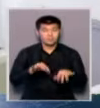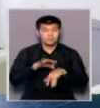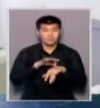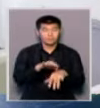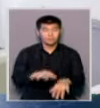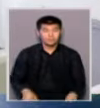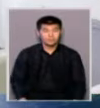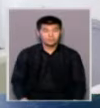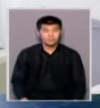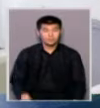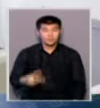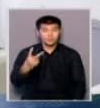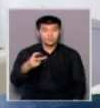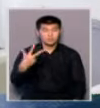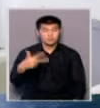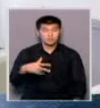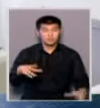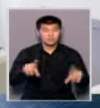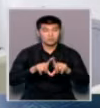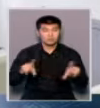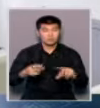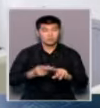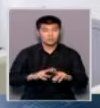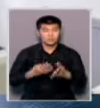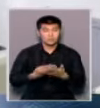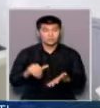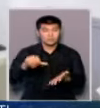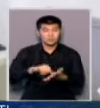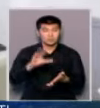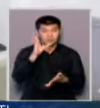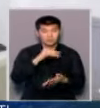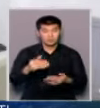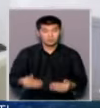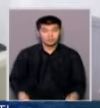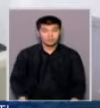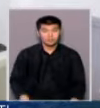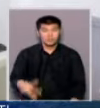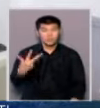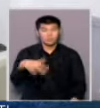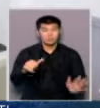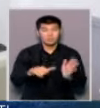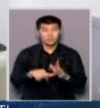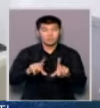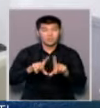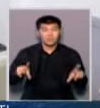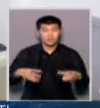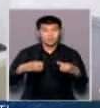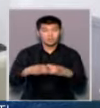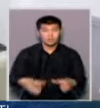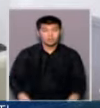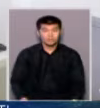ұйымдастыруға 236 учаскелік сайлау комиссиясының мүшелері қатысады. Бұл бізде 36 учаскелік сайлау